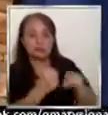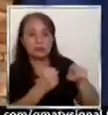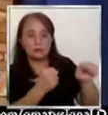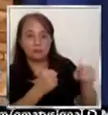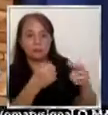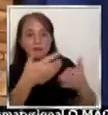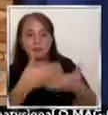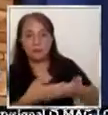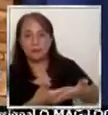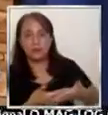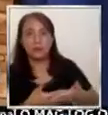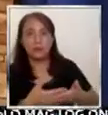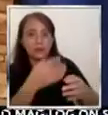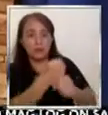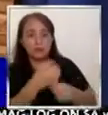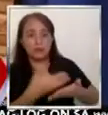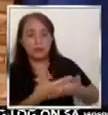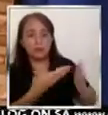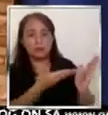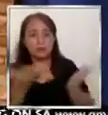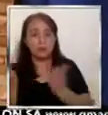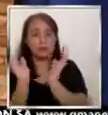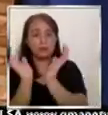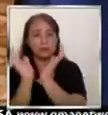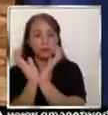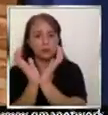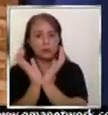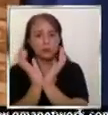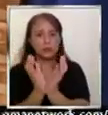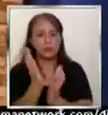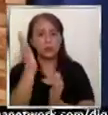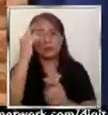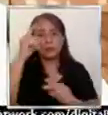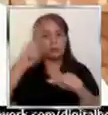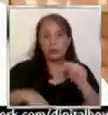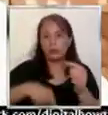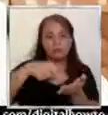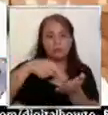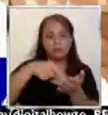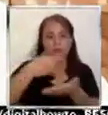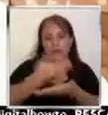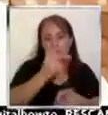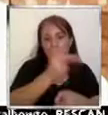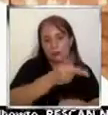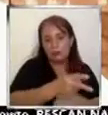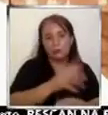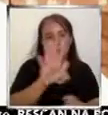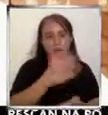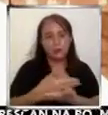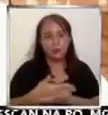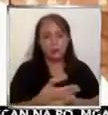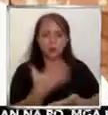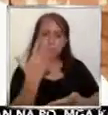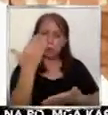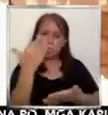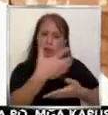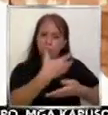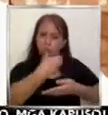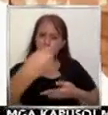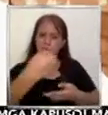namin sa DSWD. Wala kang kakayanan na mag-alaga ng bata. Ba't nila kukunin, di ba?